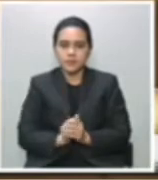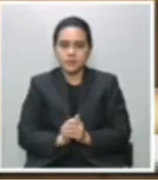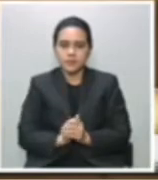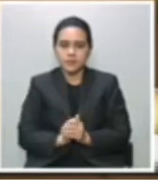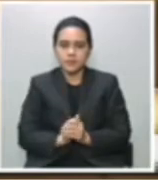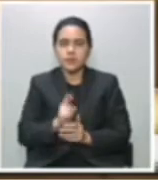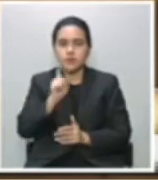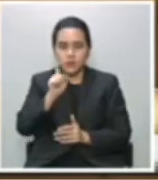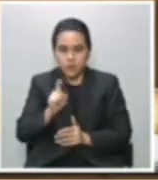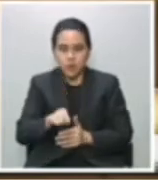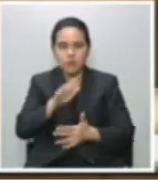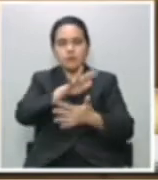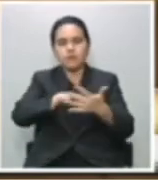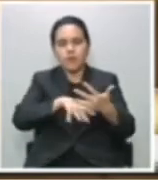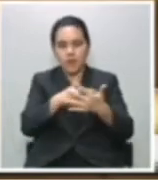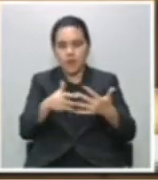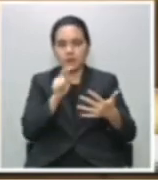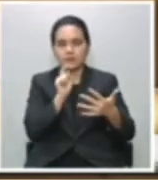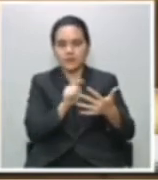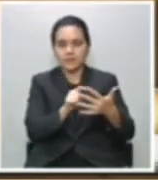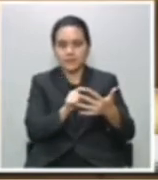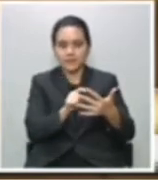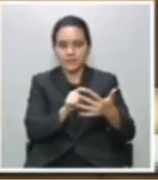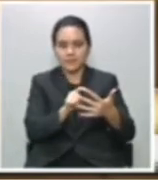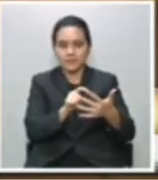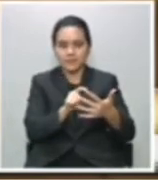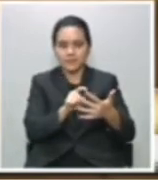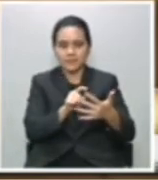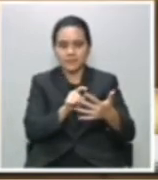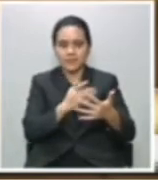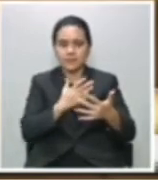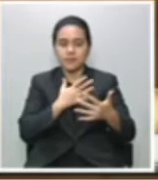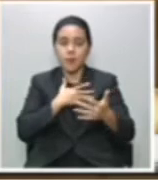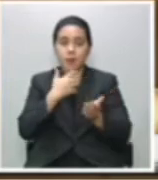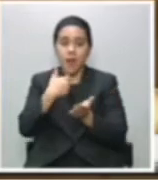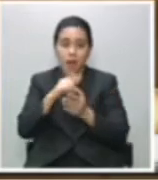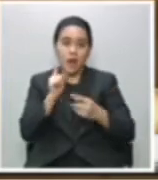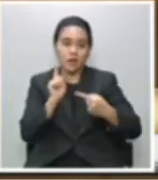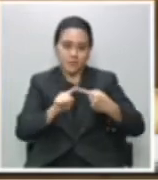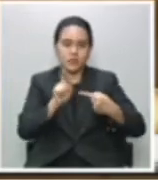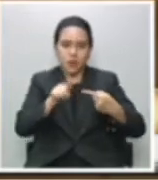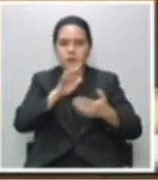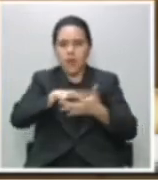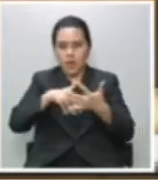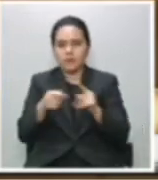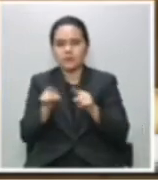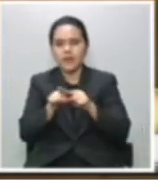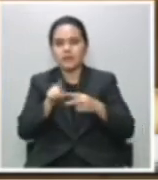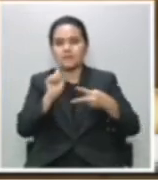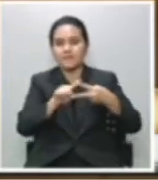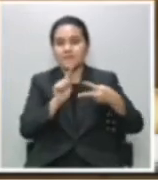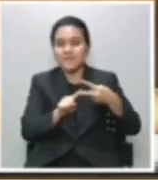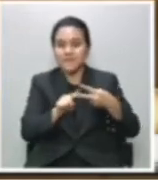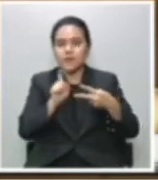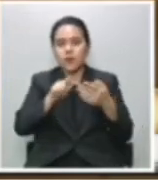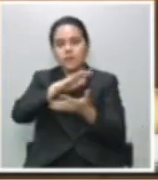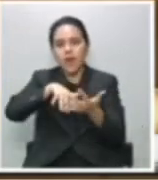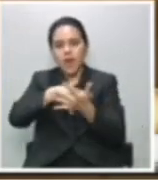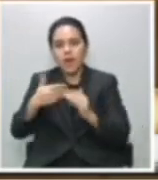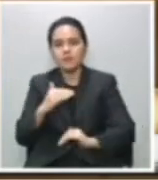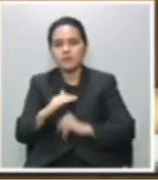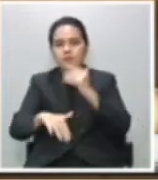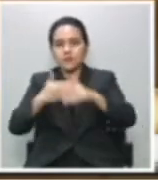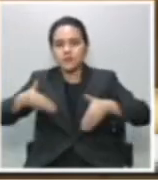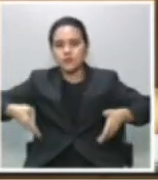ต้องมีแผนนะครับอันที่แรกที่ผมพูดก็ต้องมีแผนที่จะทำนะครับจะต้องมีแผนพัฒนาถนนของตัวเอง